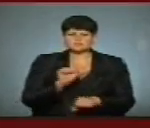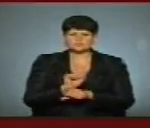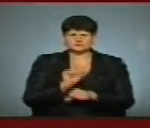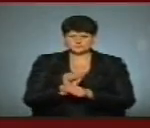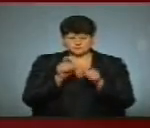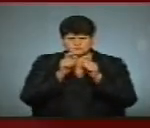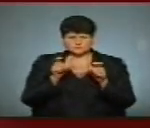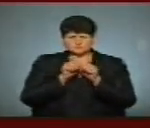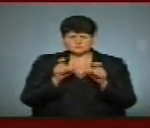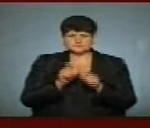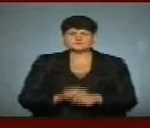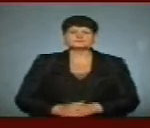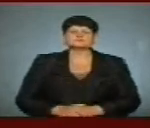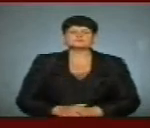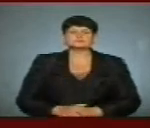Зупиніться!